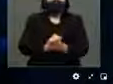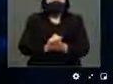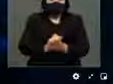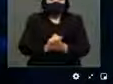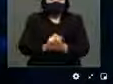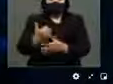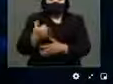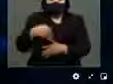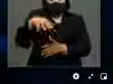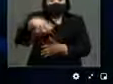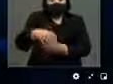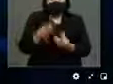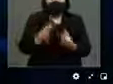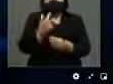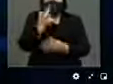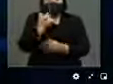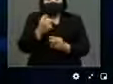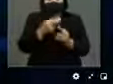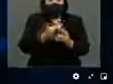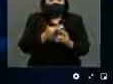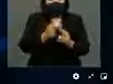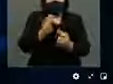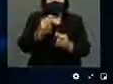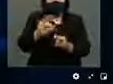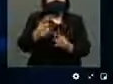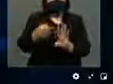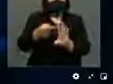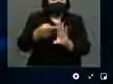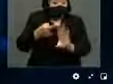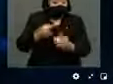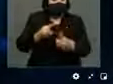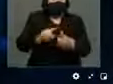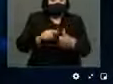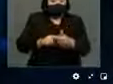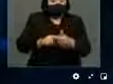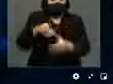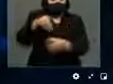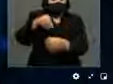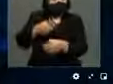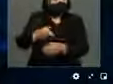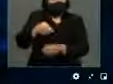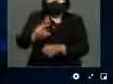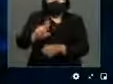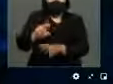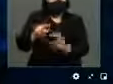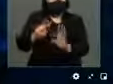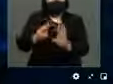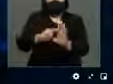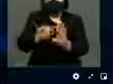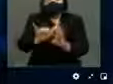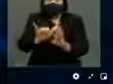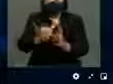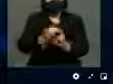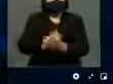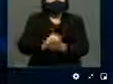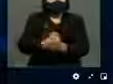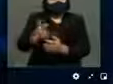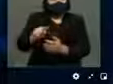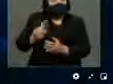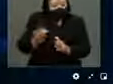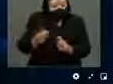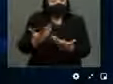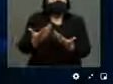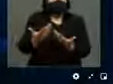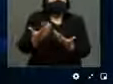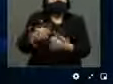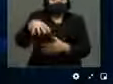ชุมชนแฟลตตำรวจอิสระชุมชนอยู่แล้วรวยชุมชนแฟลตตำรวจส่วนกลางชุมชนกองบัญช